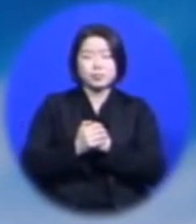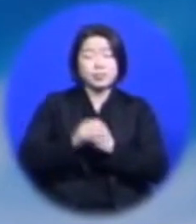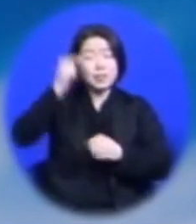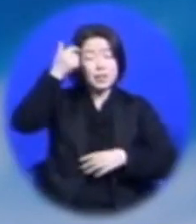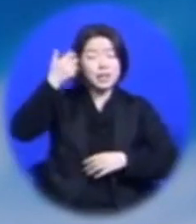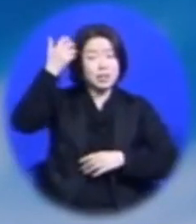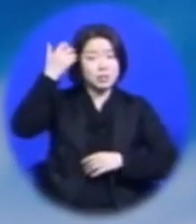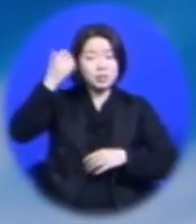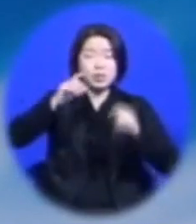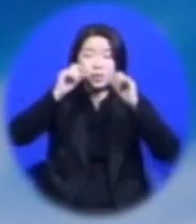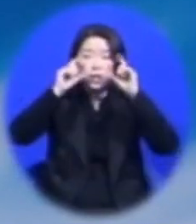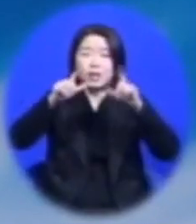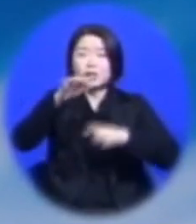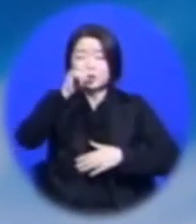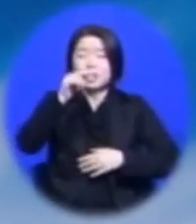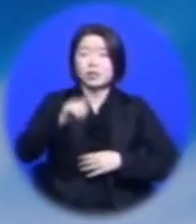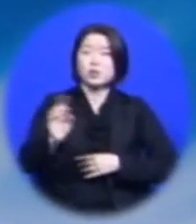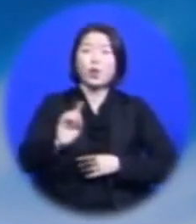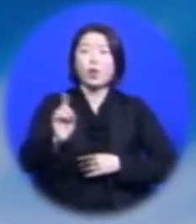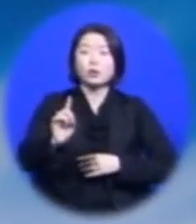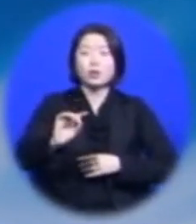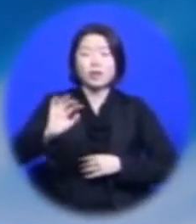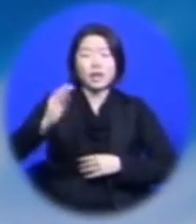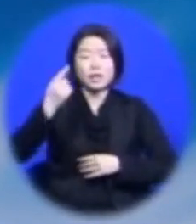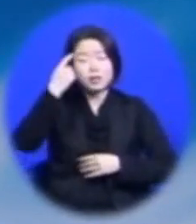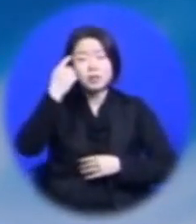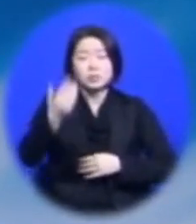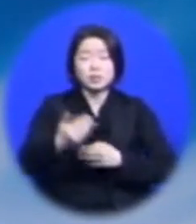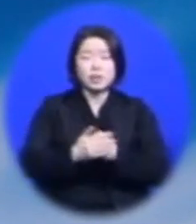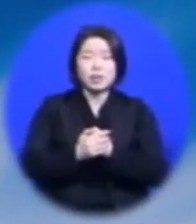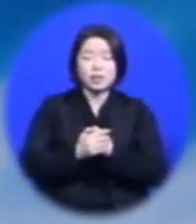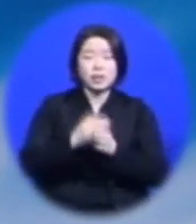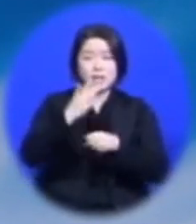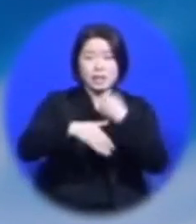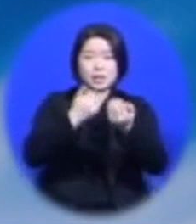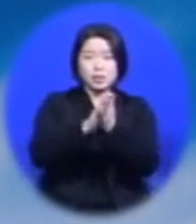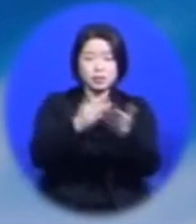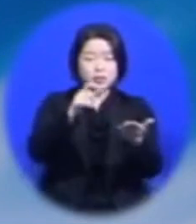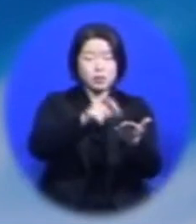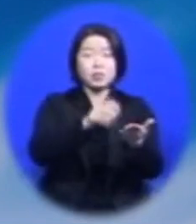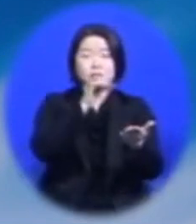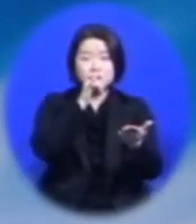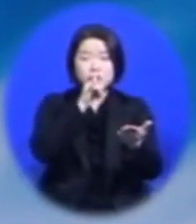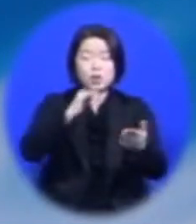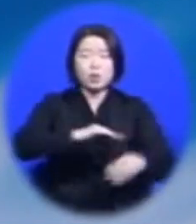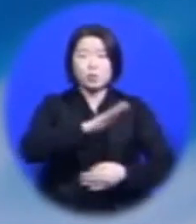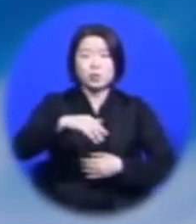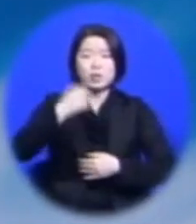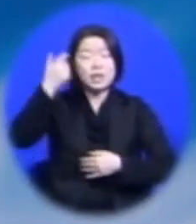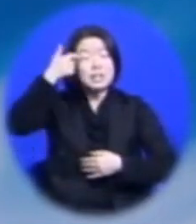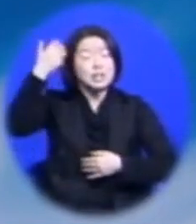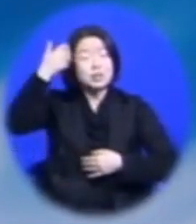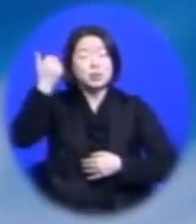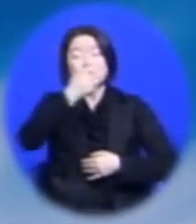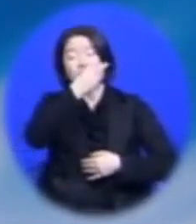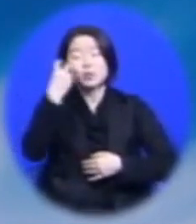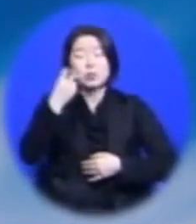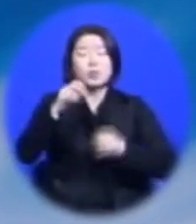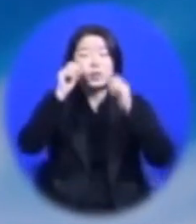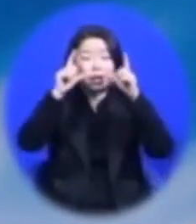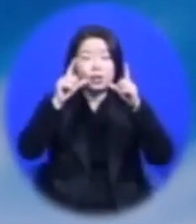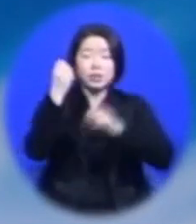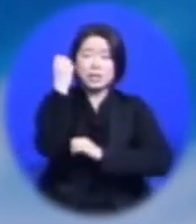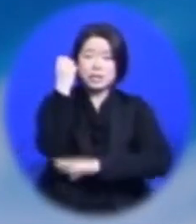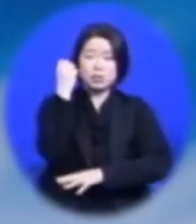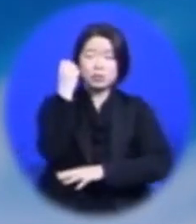영적으로 깨어있다는 게 그럼 어떻게 하는 거죠? 성경은 말합니다. 우리가 영적으로 잠이 들어있고 영적으로 깨어있는 것의